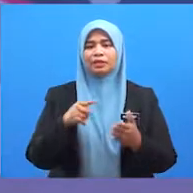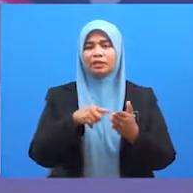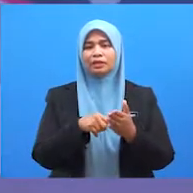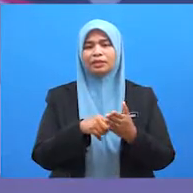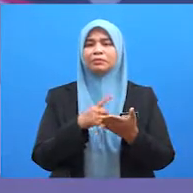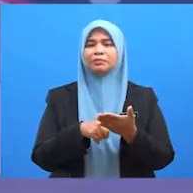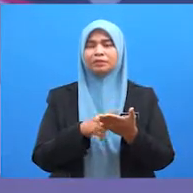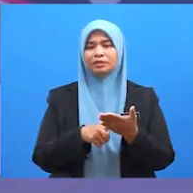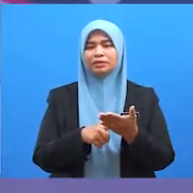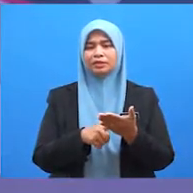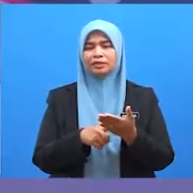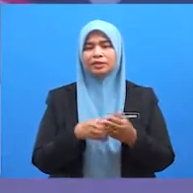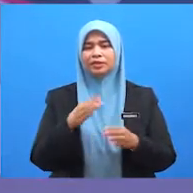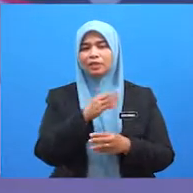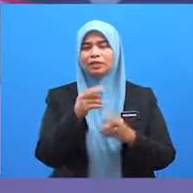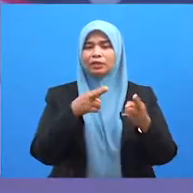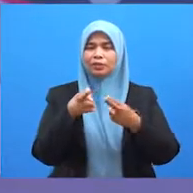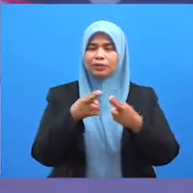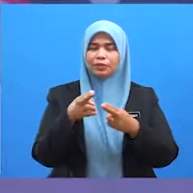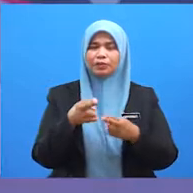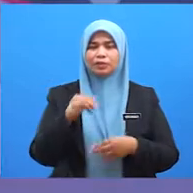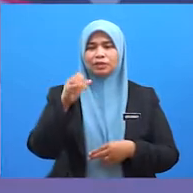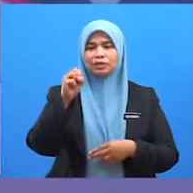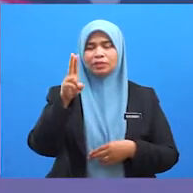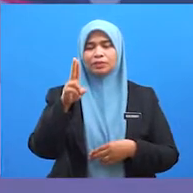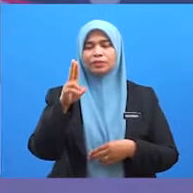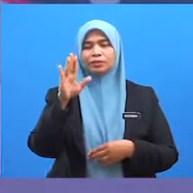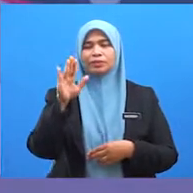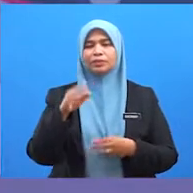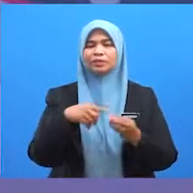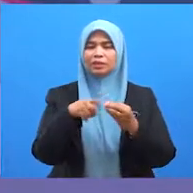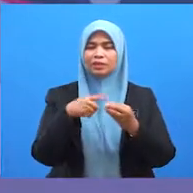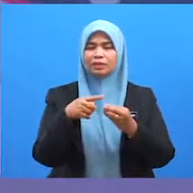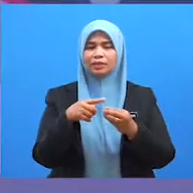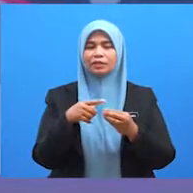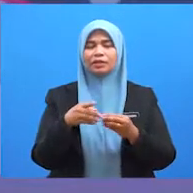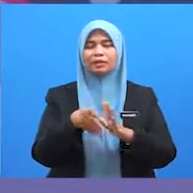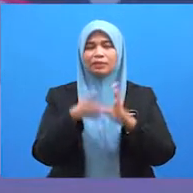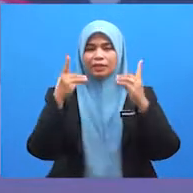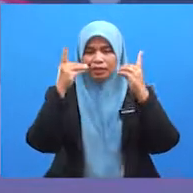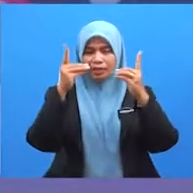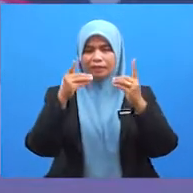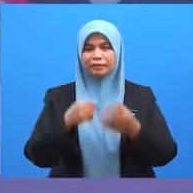membahas, membincang dan menguruskan isu-isu yang berkaitan dengan pendidikan.